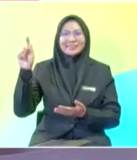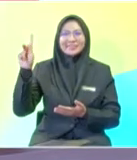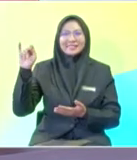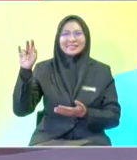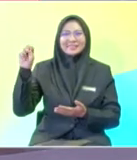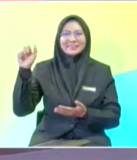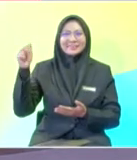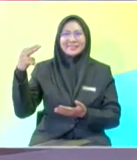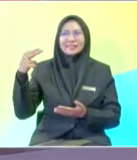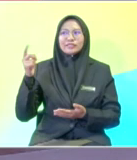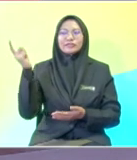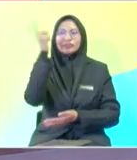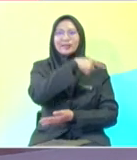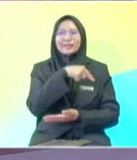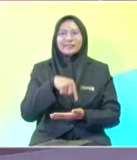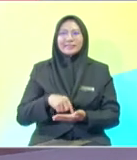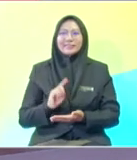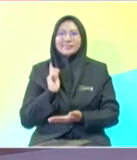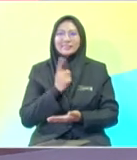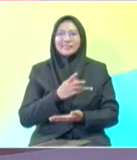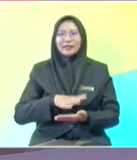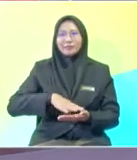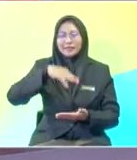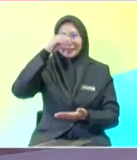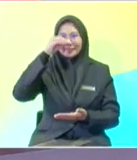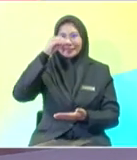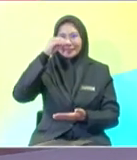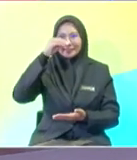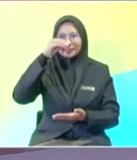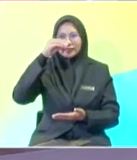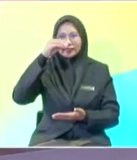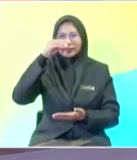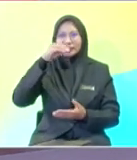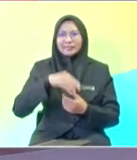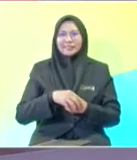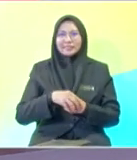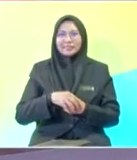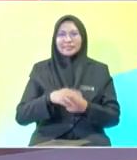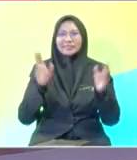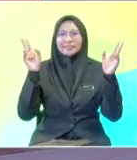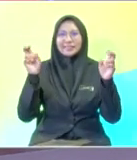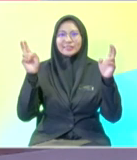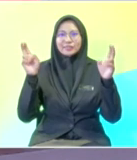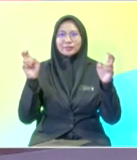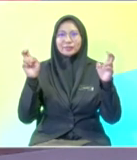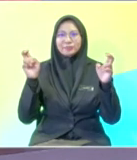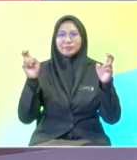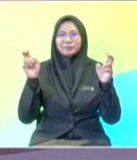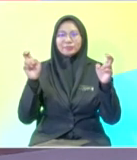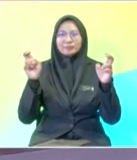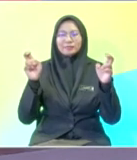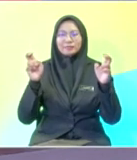kita akan belajar eee salah satu tajuk dalam ee pendidikan Islam yaitu berkenaan dengan Tilawah